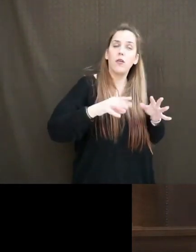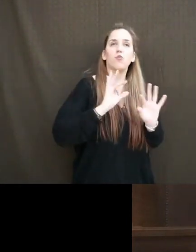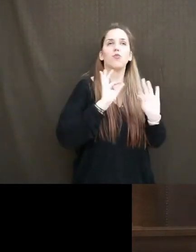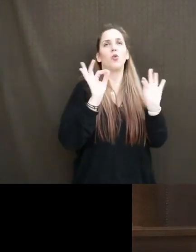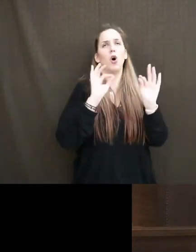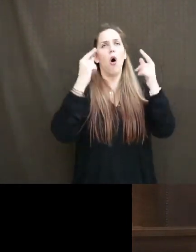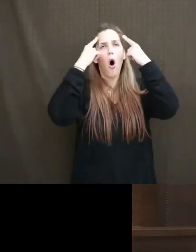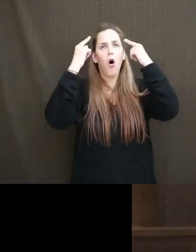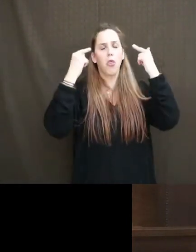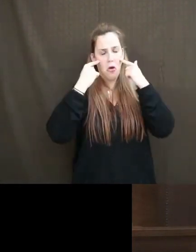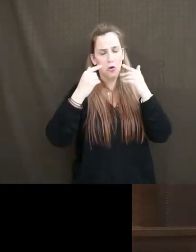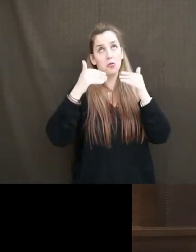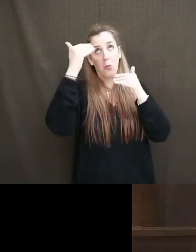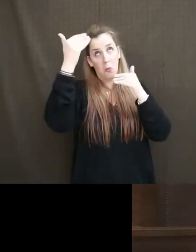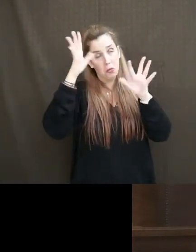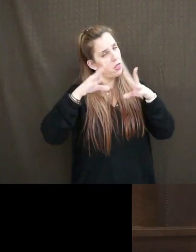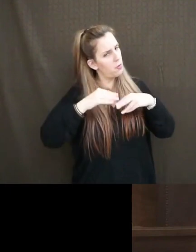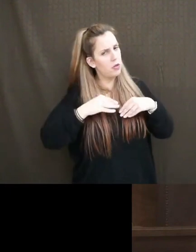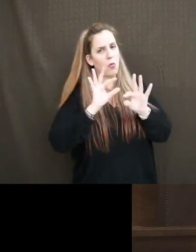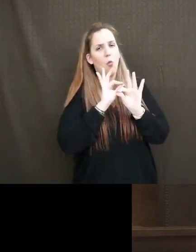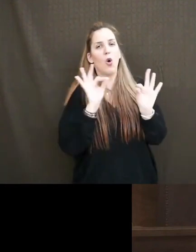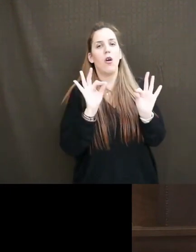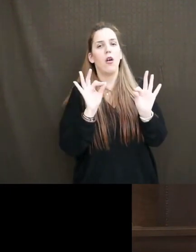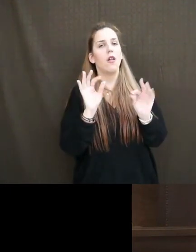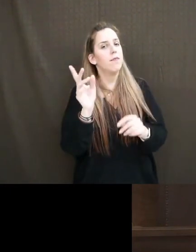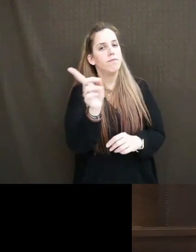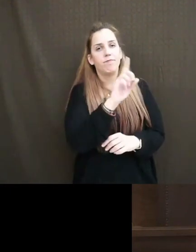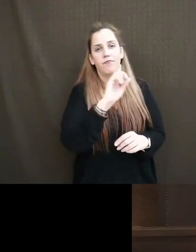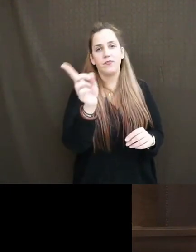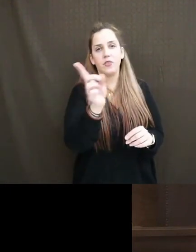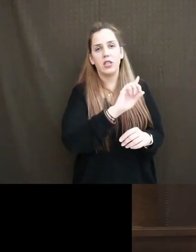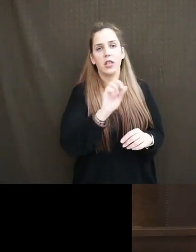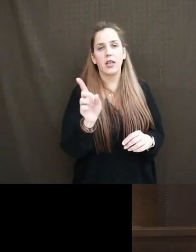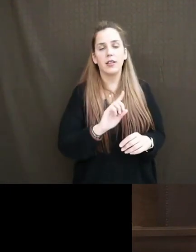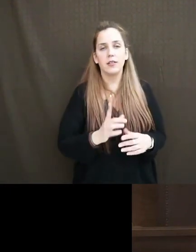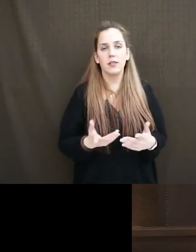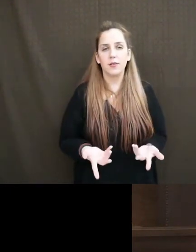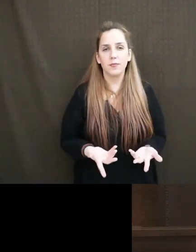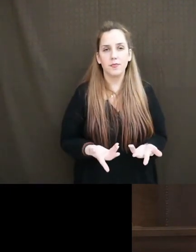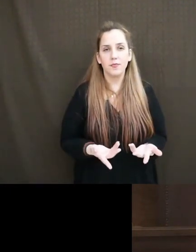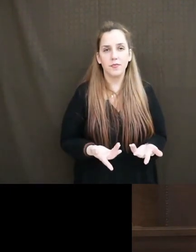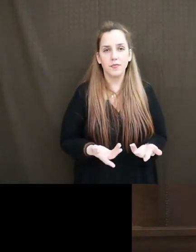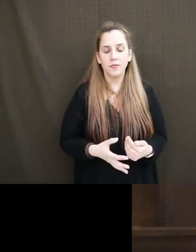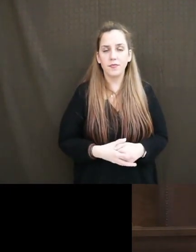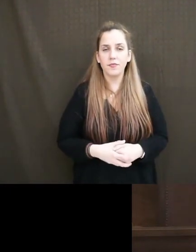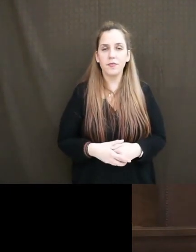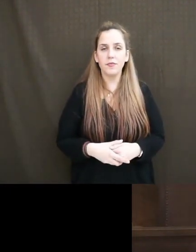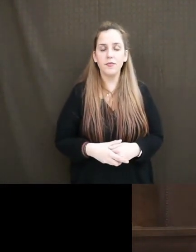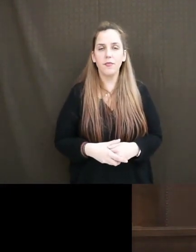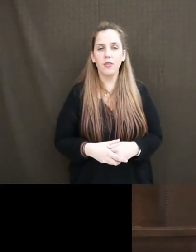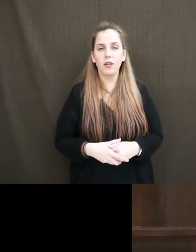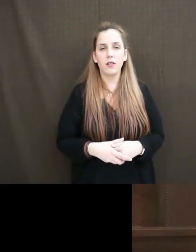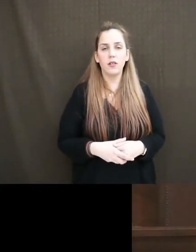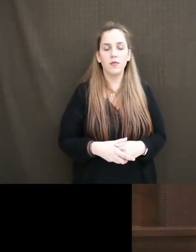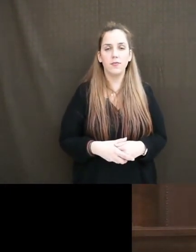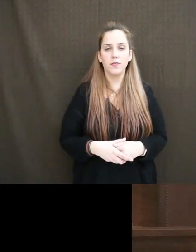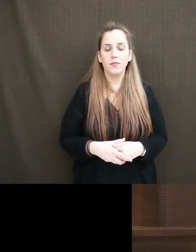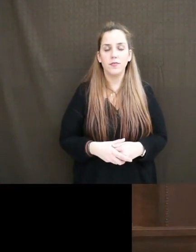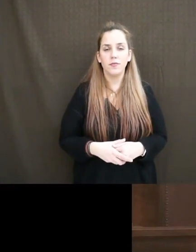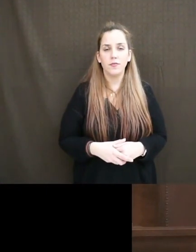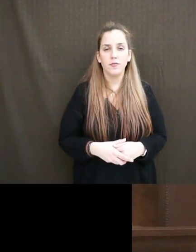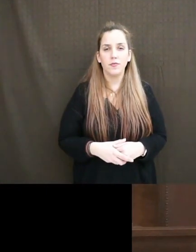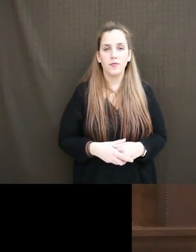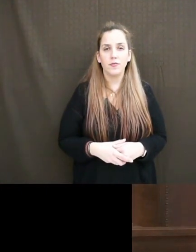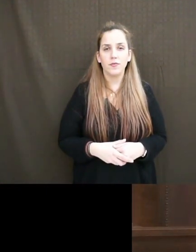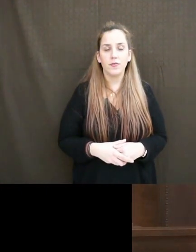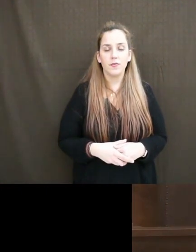τρόπο αυτό το οικοδόμημα, ακόμα και όταν έρχεται σε αντίθεση με τους σκοπούς του Θεού. Και είναι τόσο σημαντικό